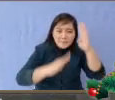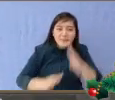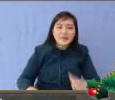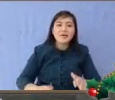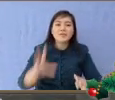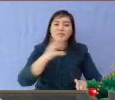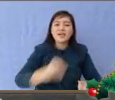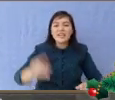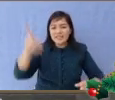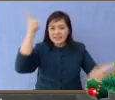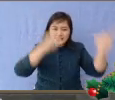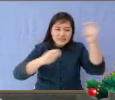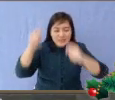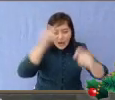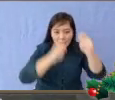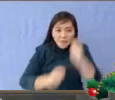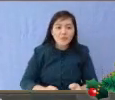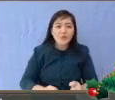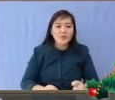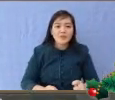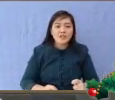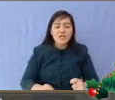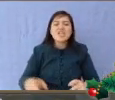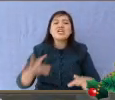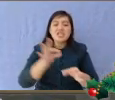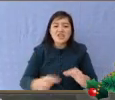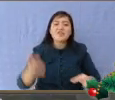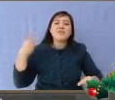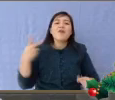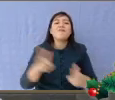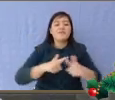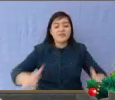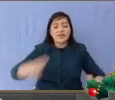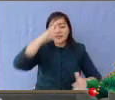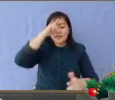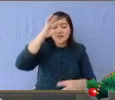bakit? Kahit hindi kanya kasama, kasama niya ang Diyos.